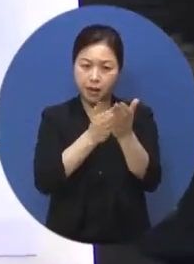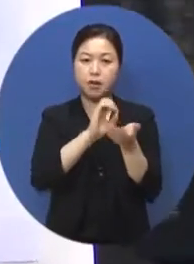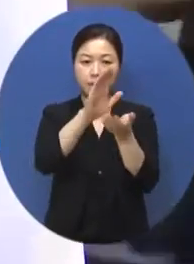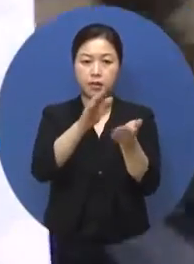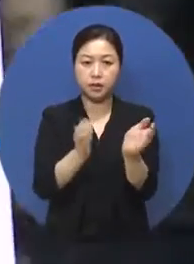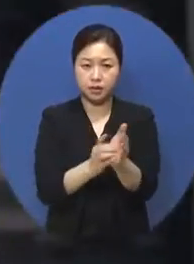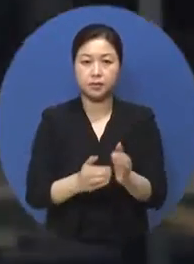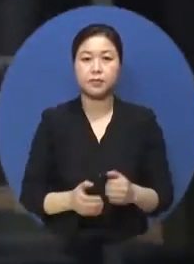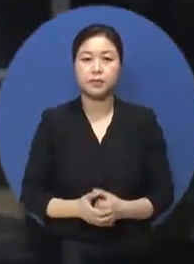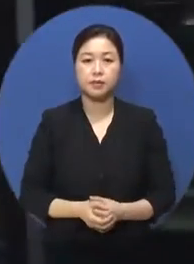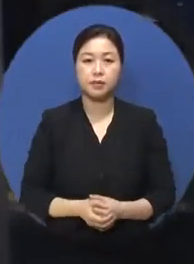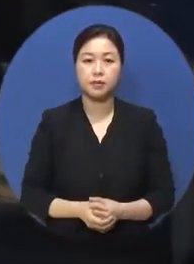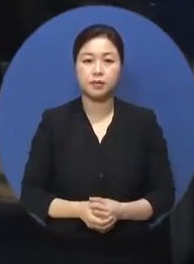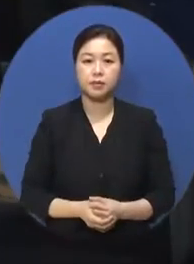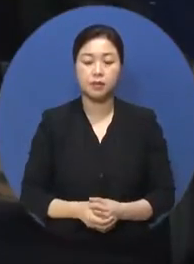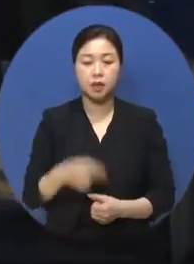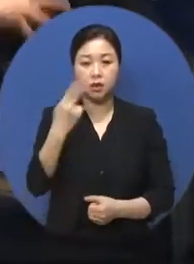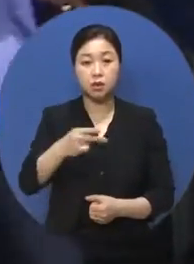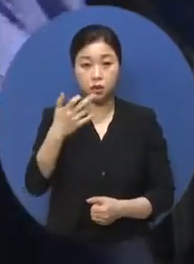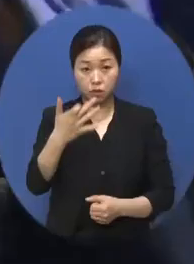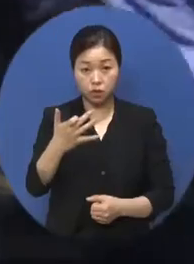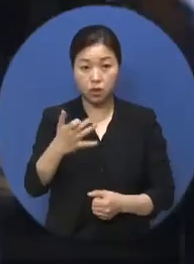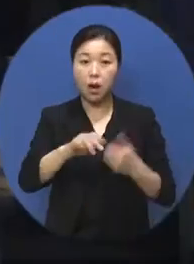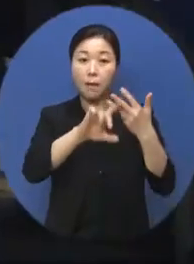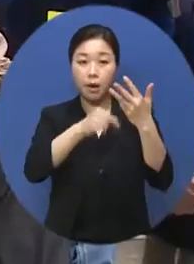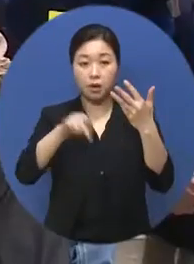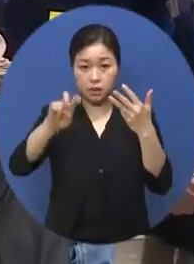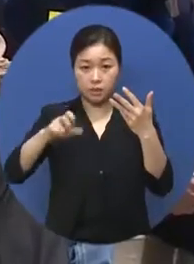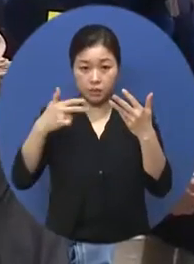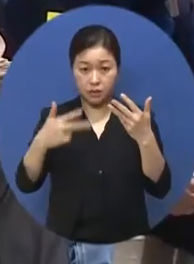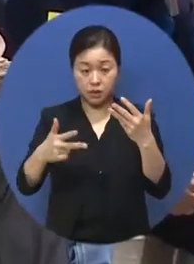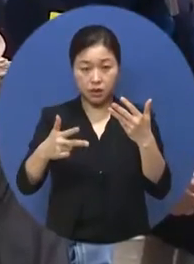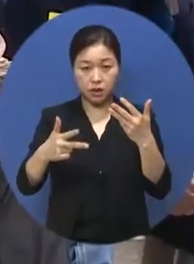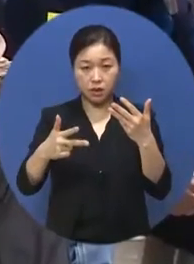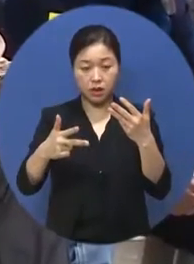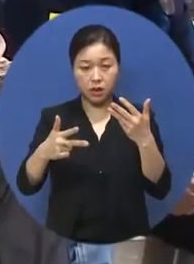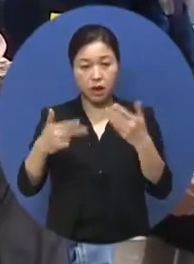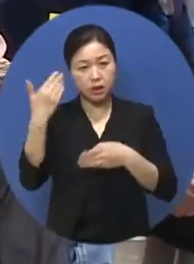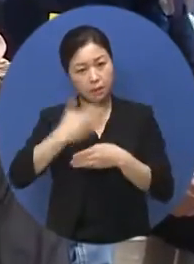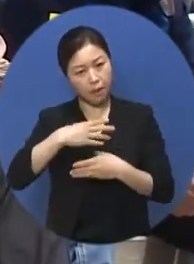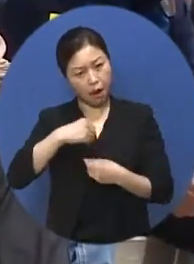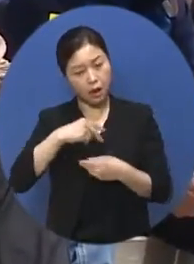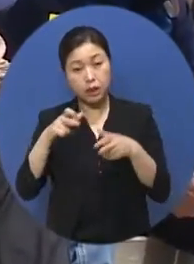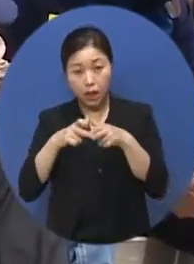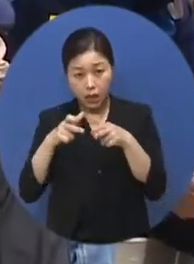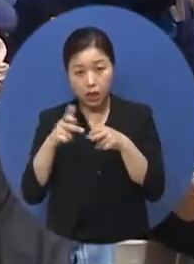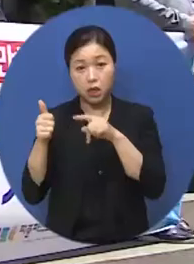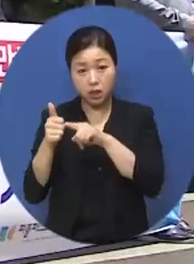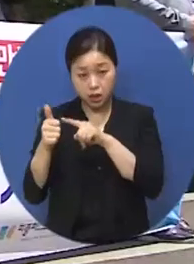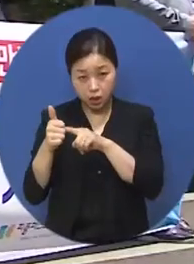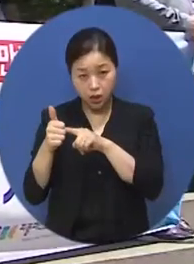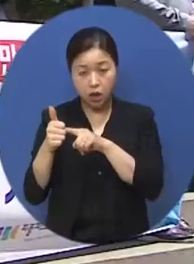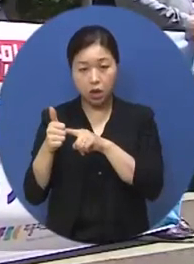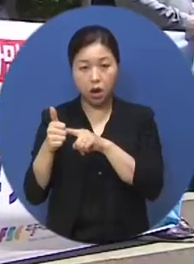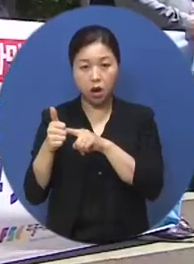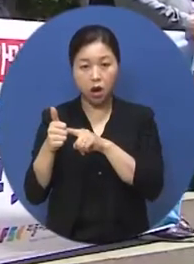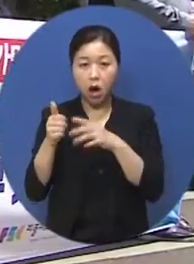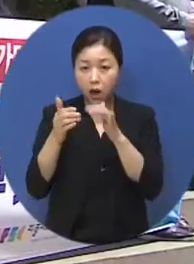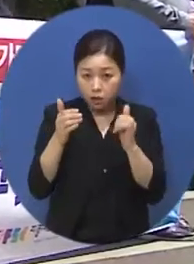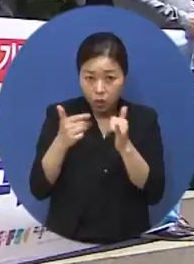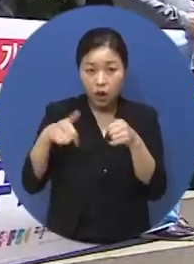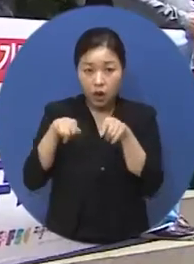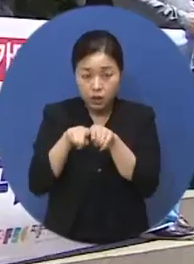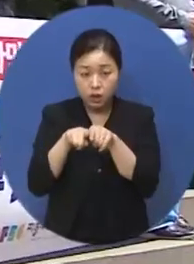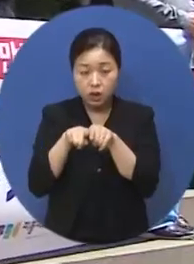전달했습니다. 앞서 2019년 8월 27일 자폐성 장애가 있는 A씨는 보호자와 함께 장애인 콜택시